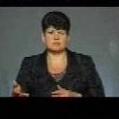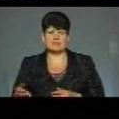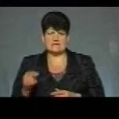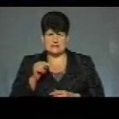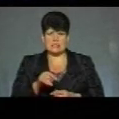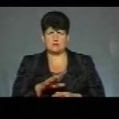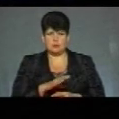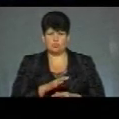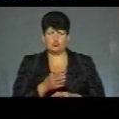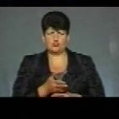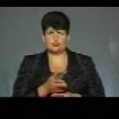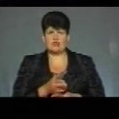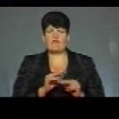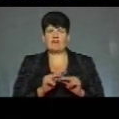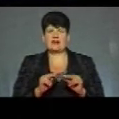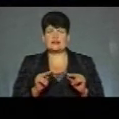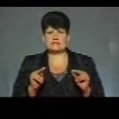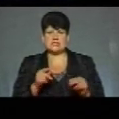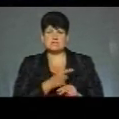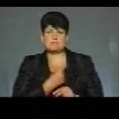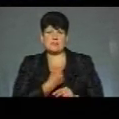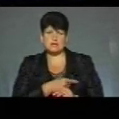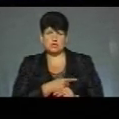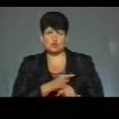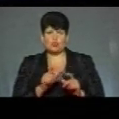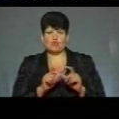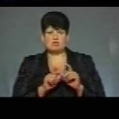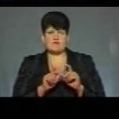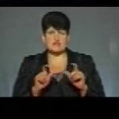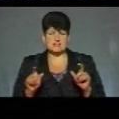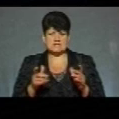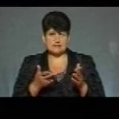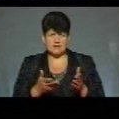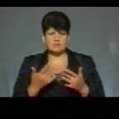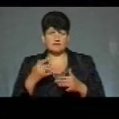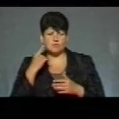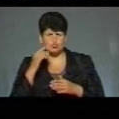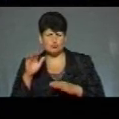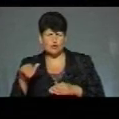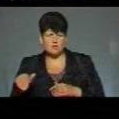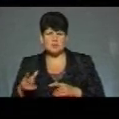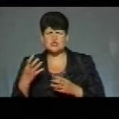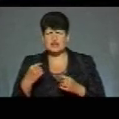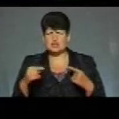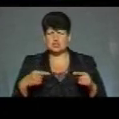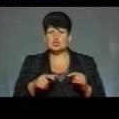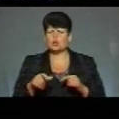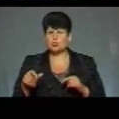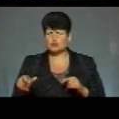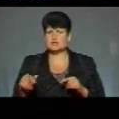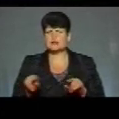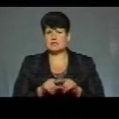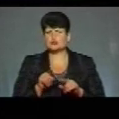і викладач з медичного університету, як потім я вже почув, і ще інші люди, які також